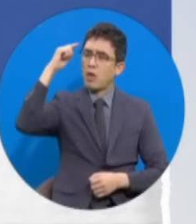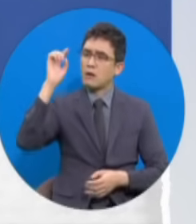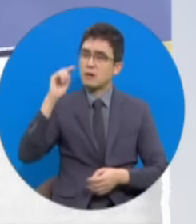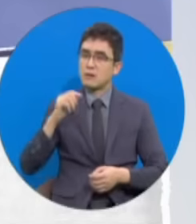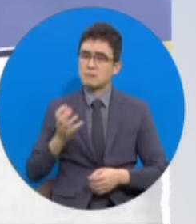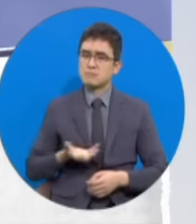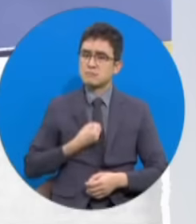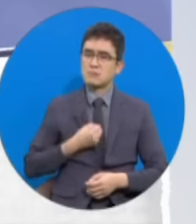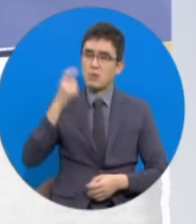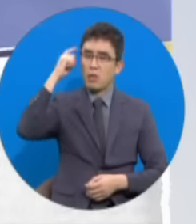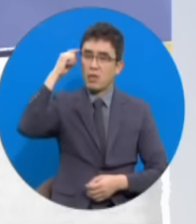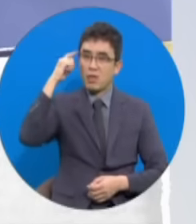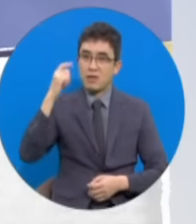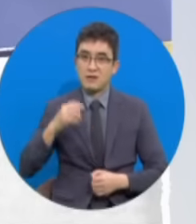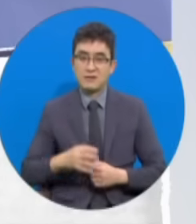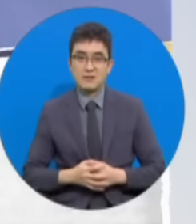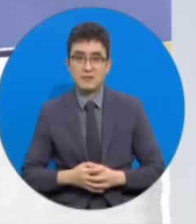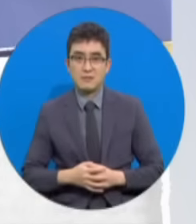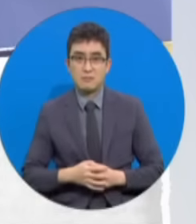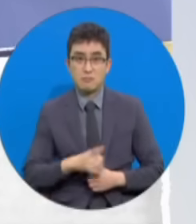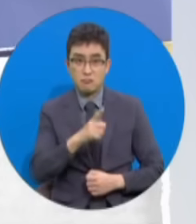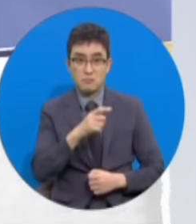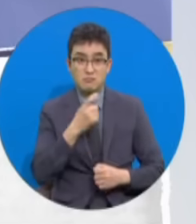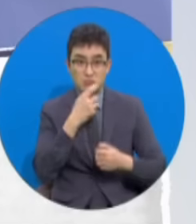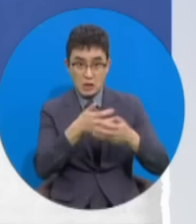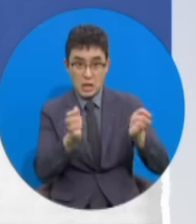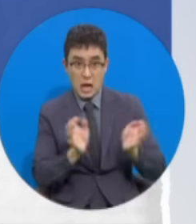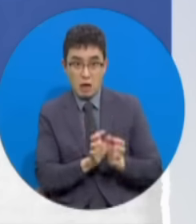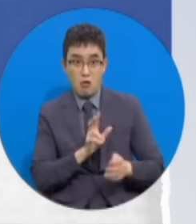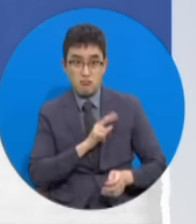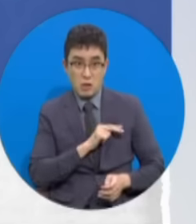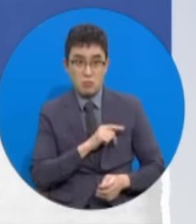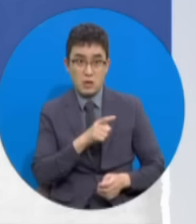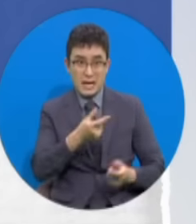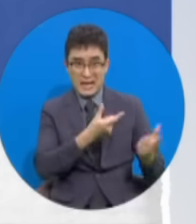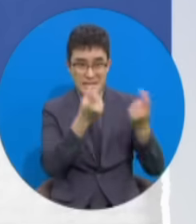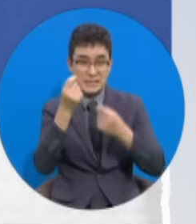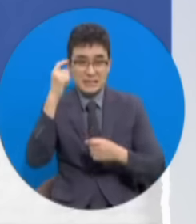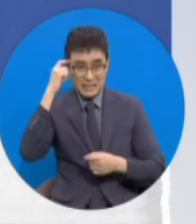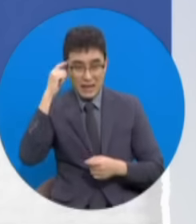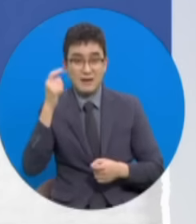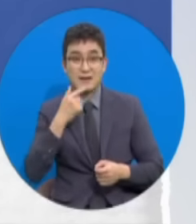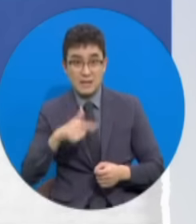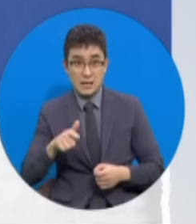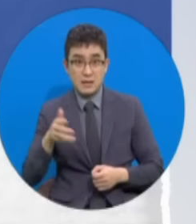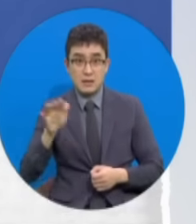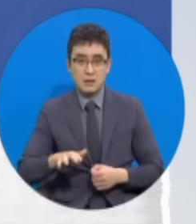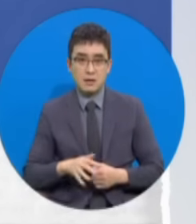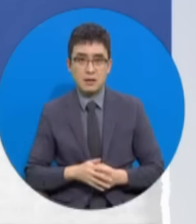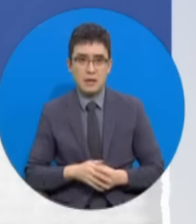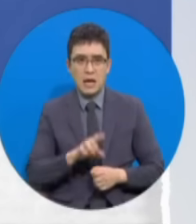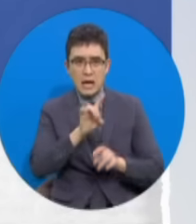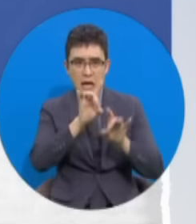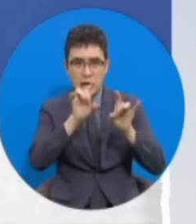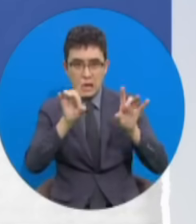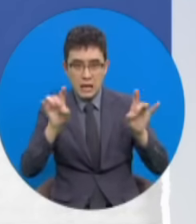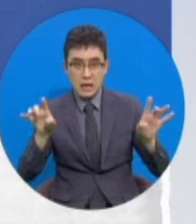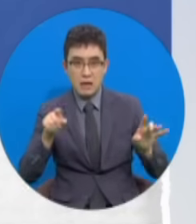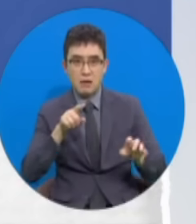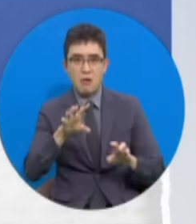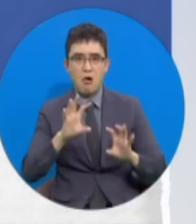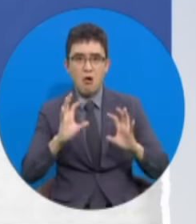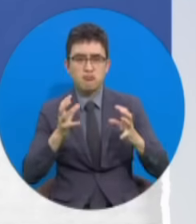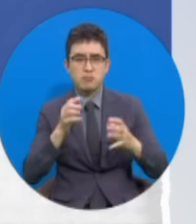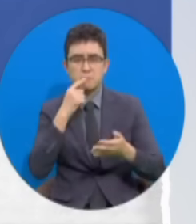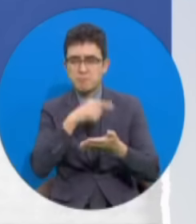흐트러뜨리거든요. 민주당에 있는 개별 국회의원의 생각이 민주당 전체의 생각이 지배하지는 않는다고 봅니다만은 이런 일들 하나하나가 결국 국격을 해치는